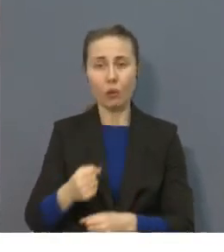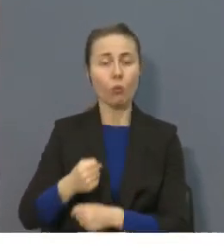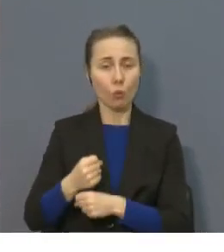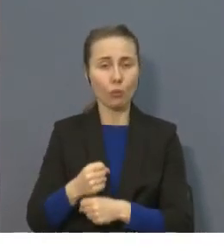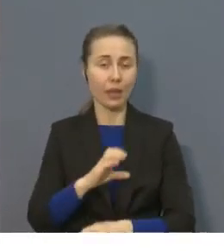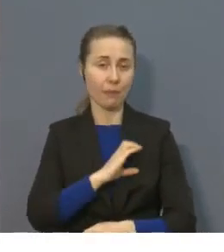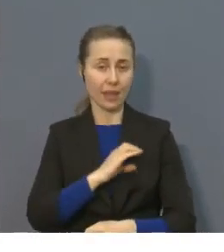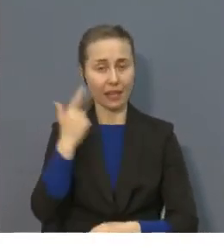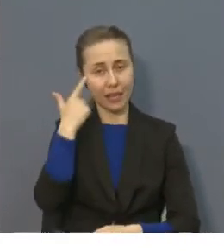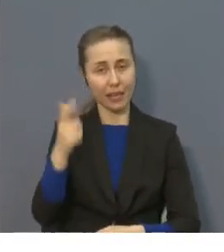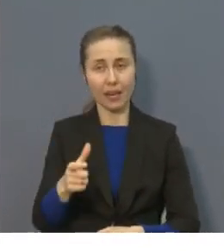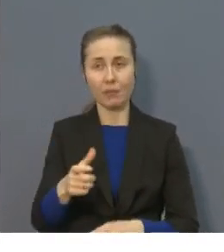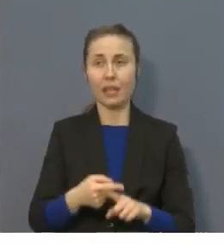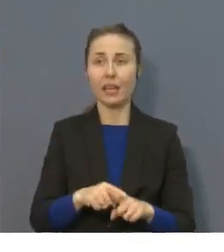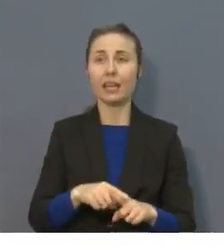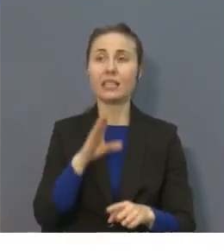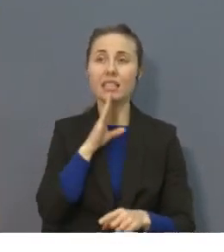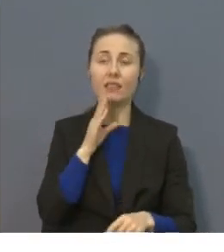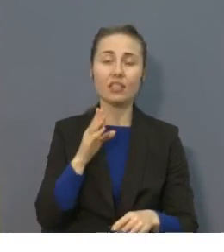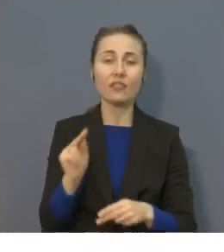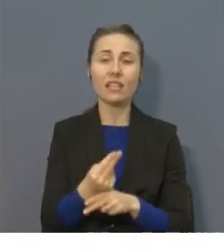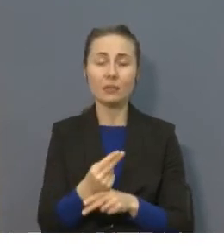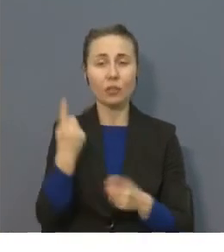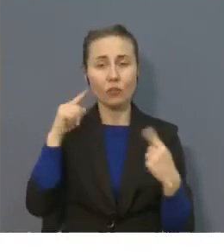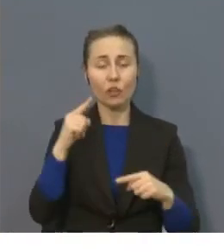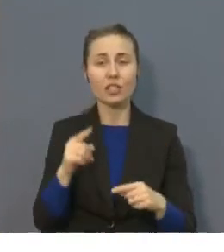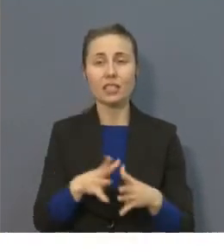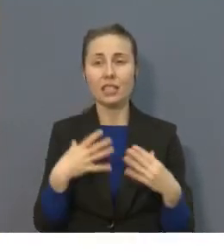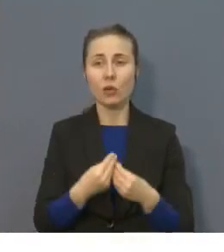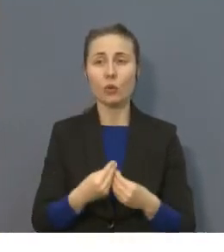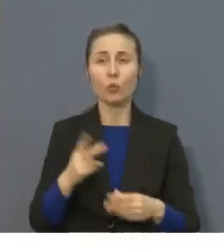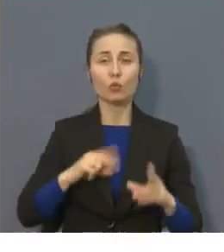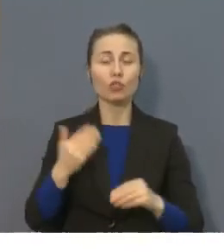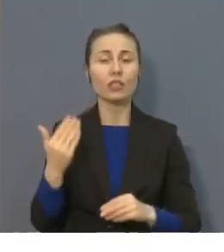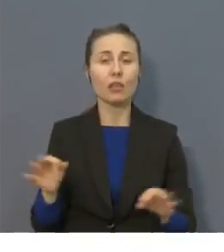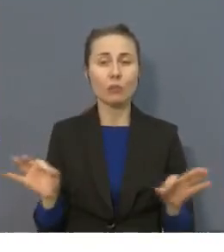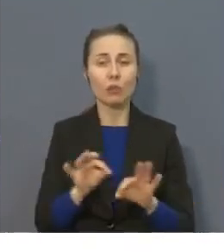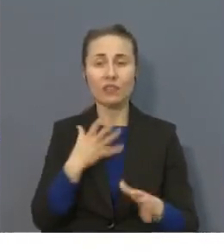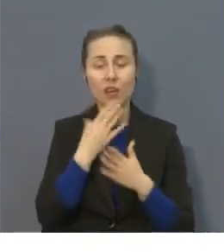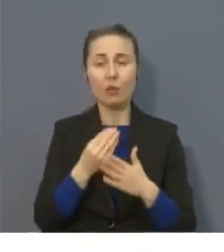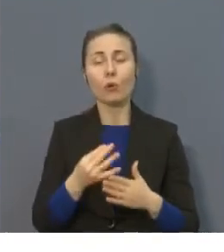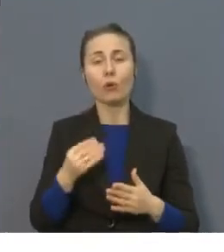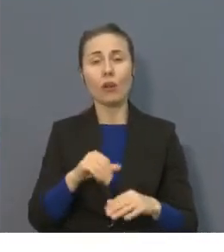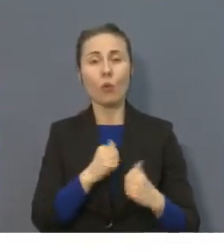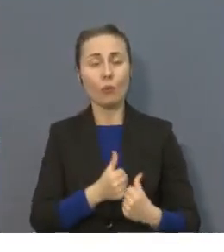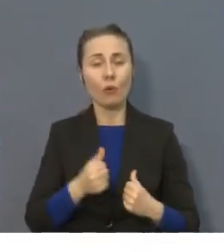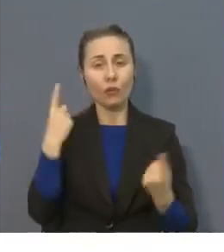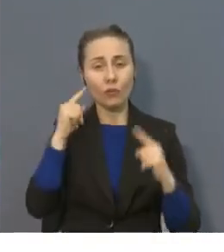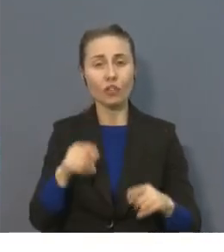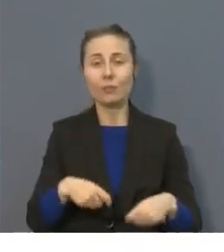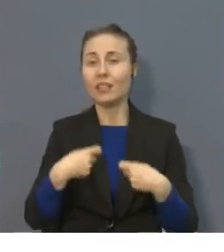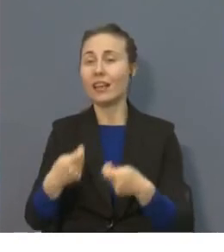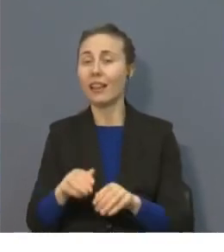шығармашылық отбасында тәрбиеленеді. Милананың анасы музыка мұғалімі. Ол шығармашылыққа деген сүйіспеншілігін балаларға